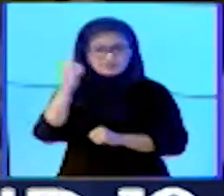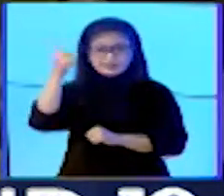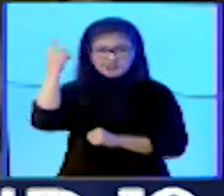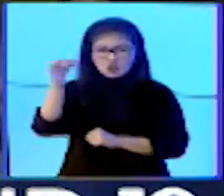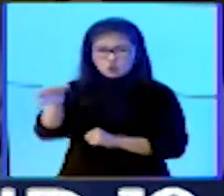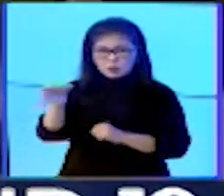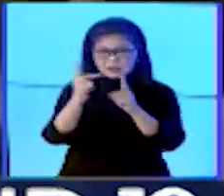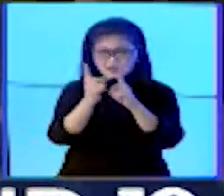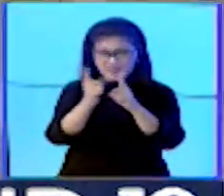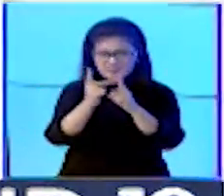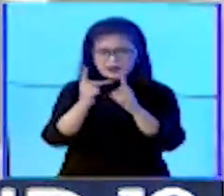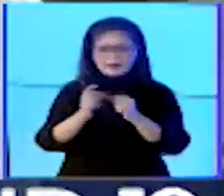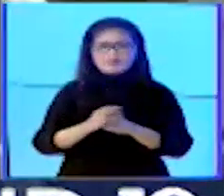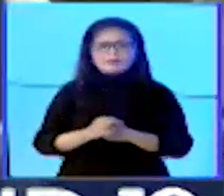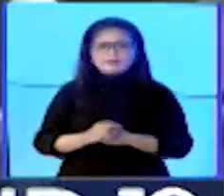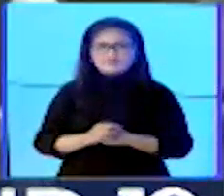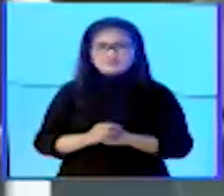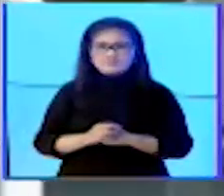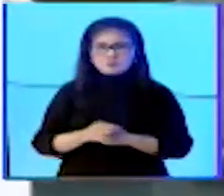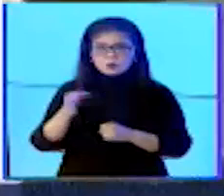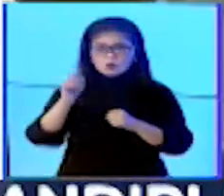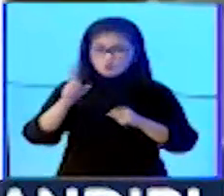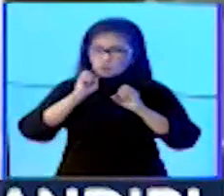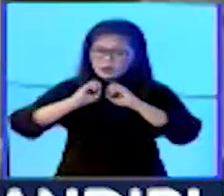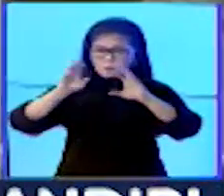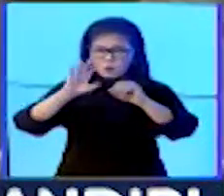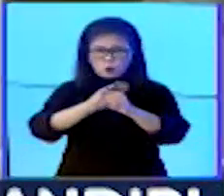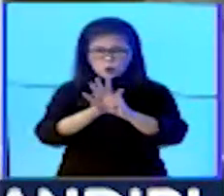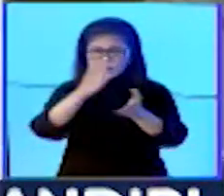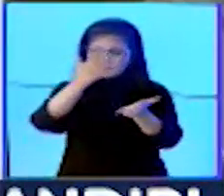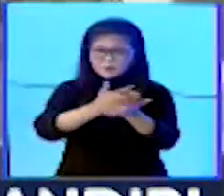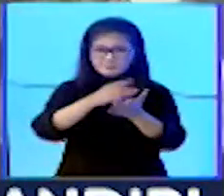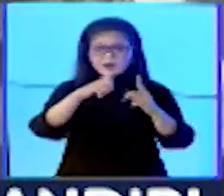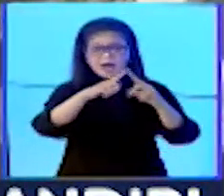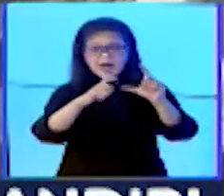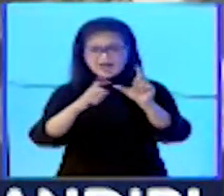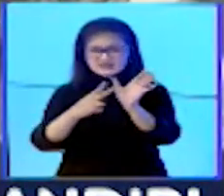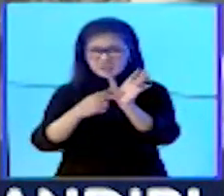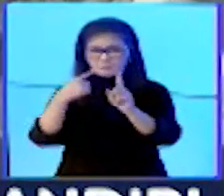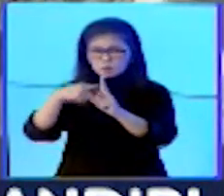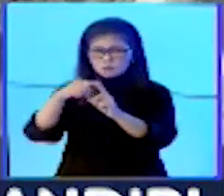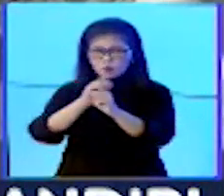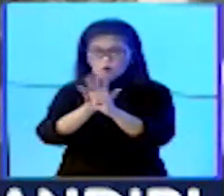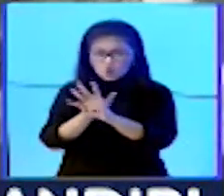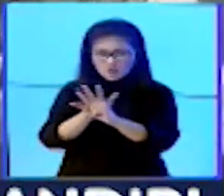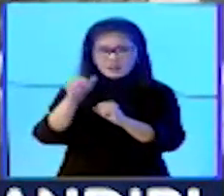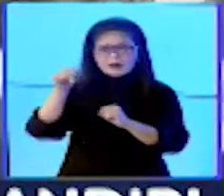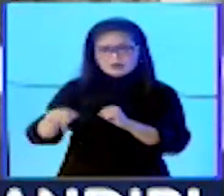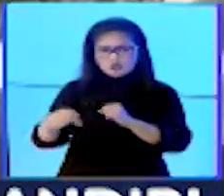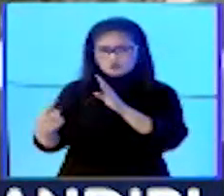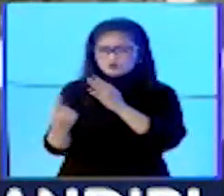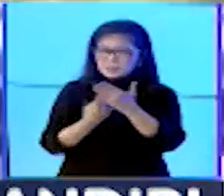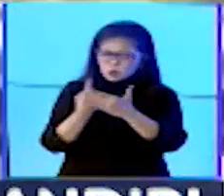Semarang. Untuk memutus rantai penyebaran virus, ASN yang dinyatakan positif COVID-19 diminta melakukan karantina